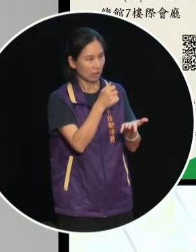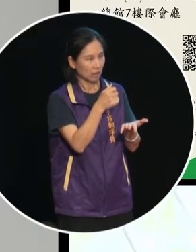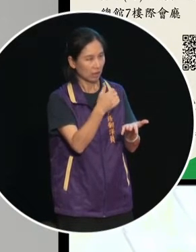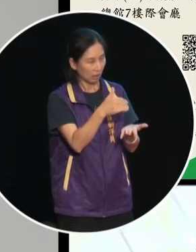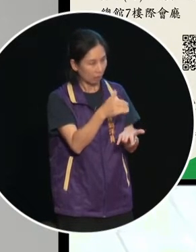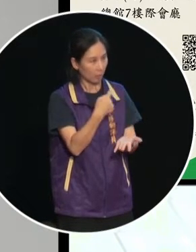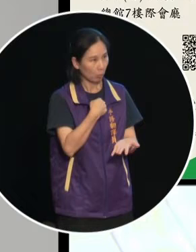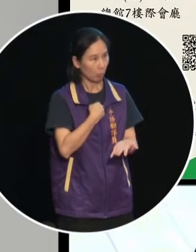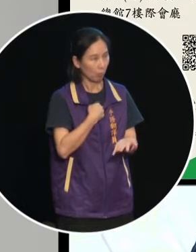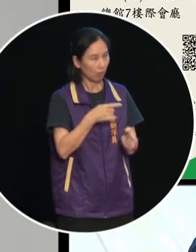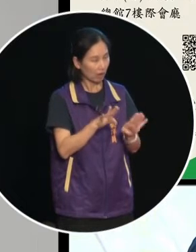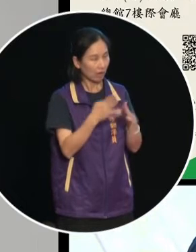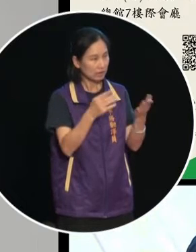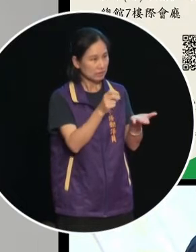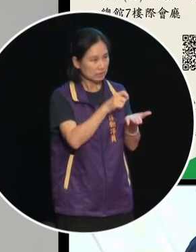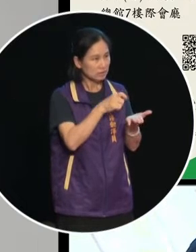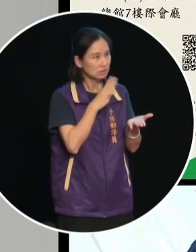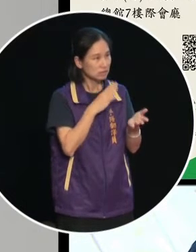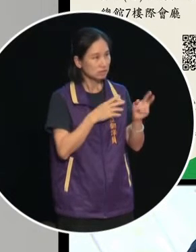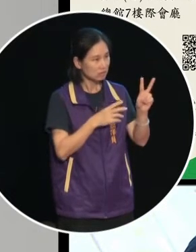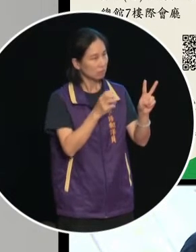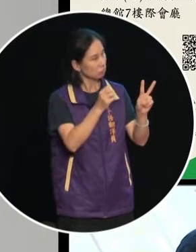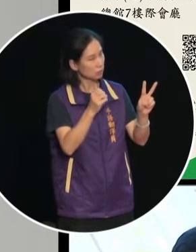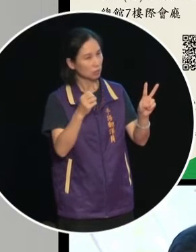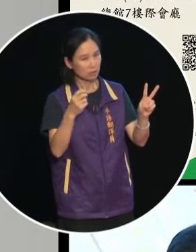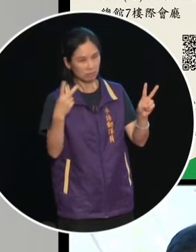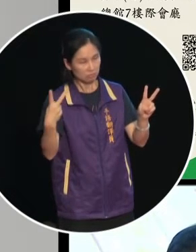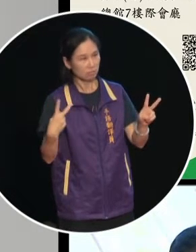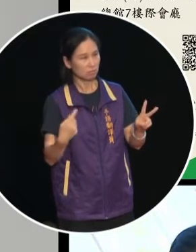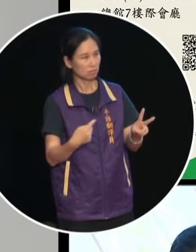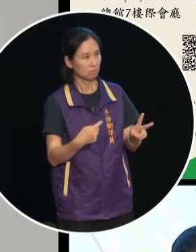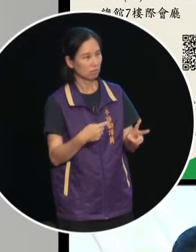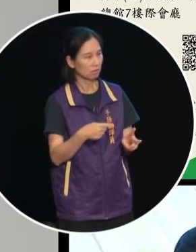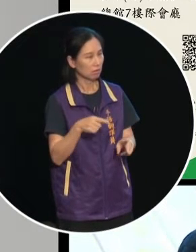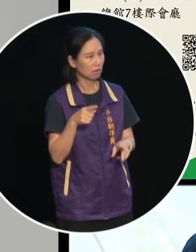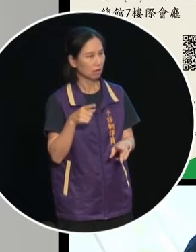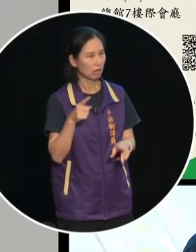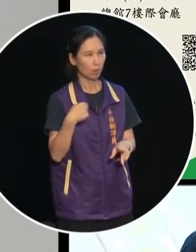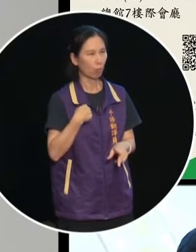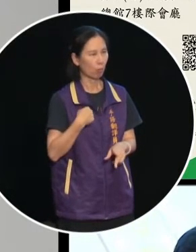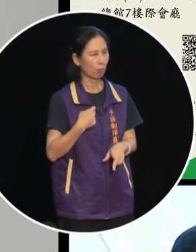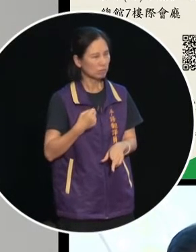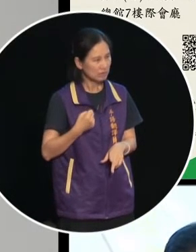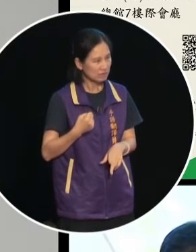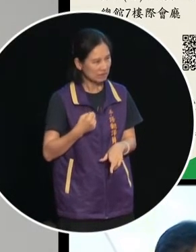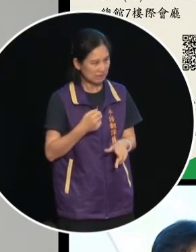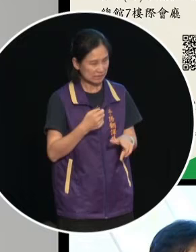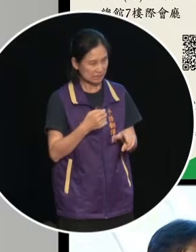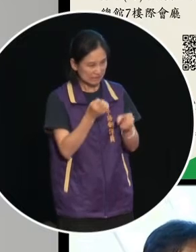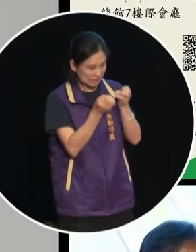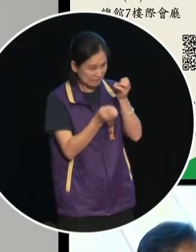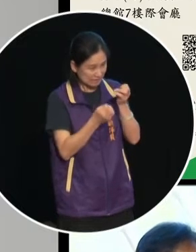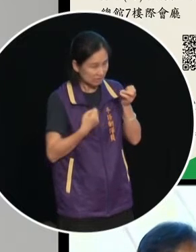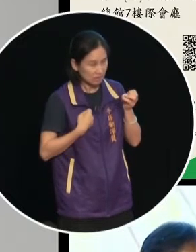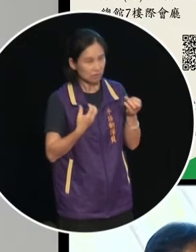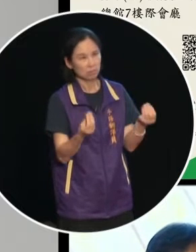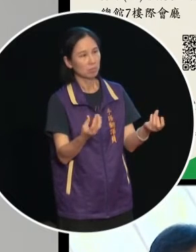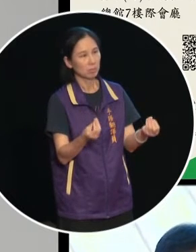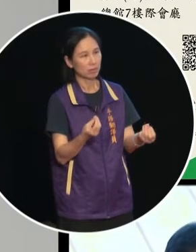2000年后，所以这个时代的台湾是台湾的事情是在其实我没有那么了解，但是通过一